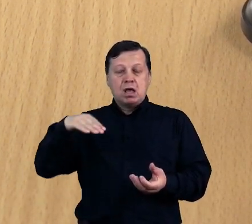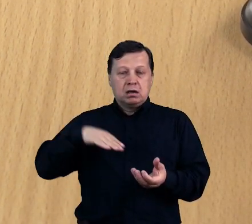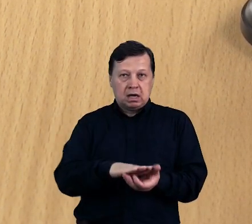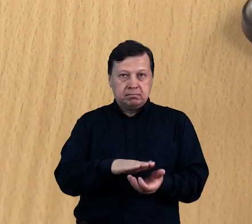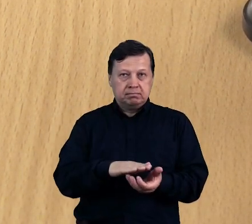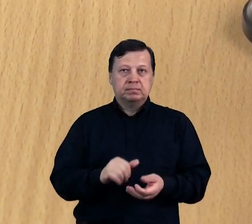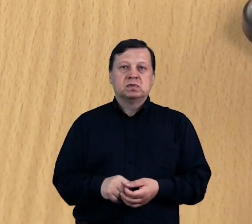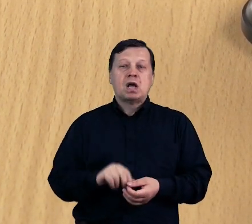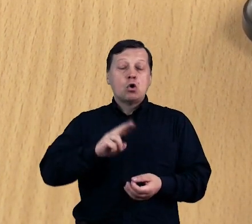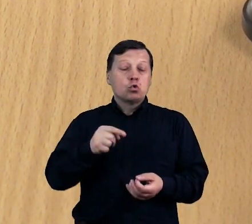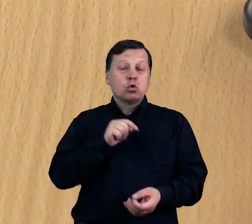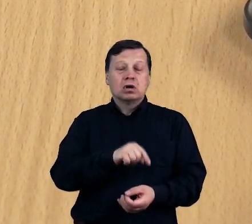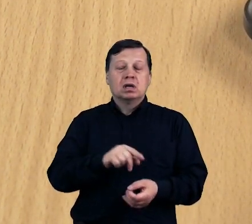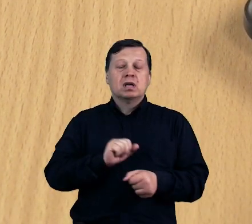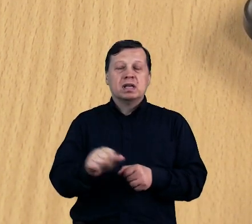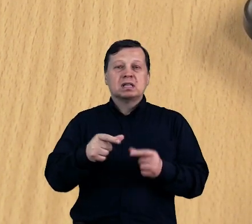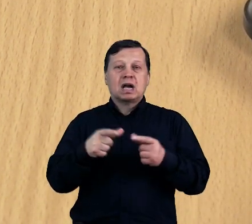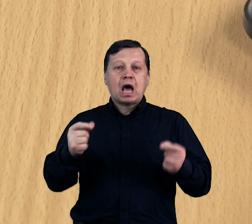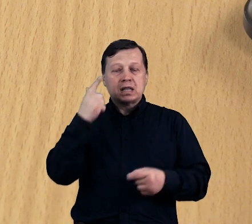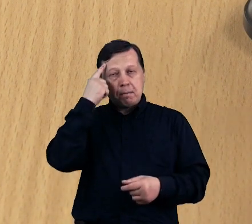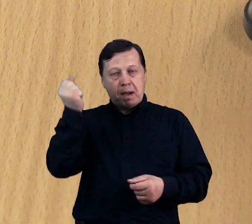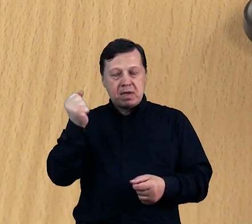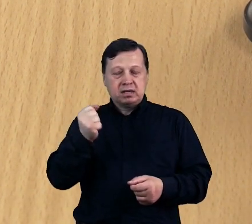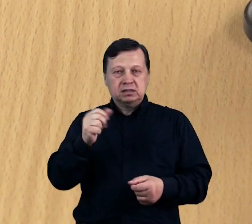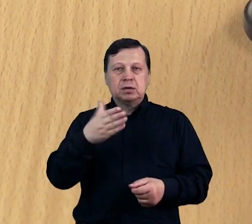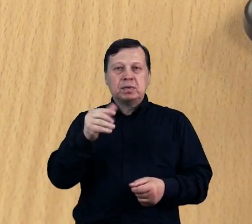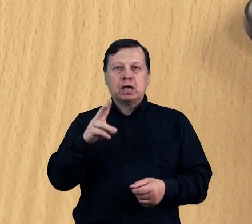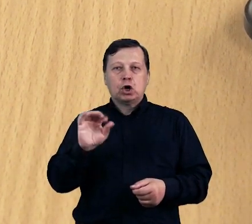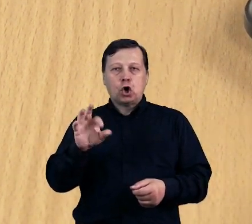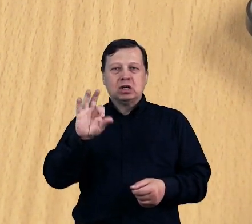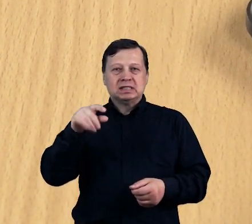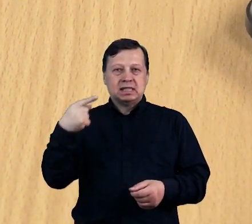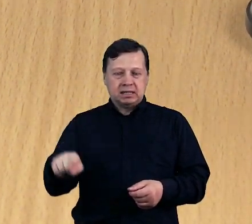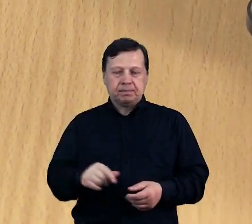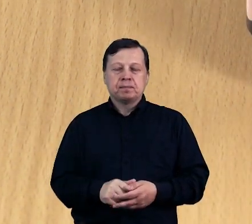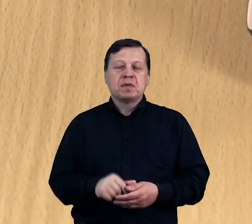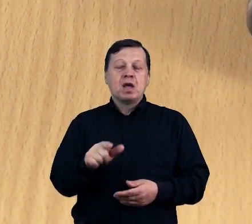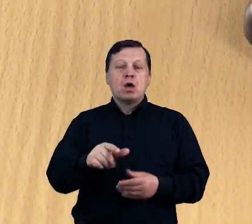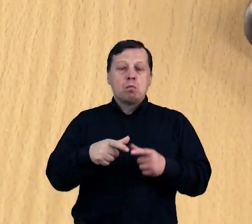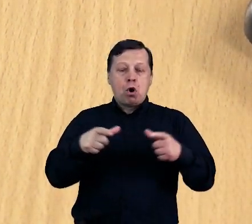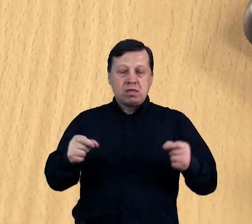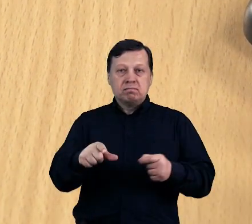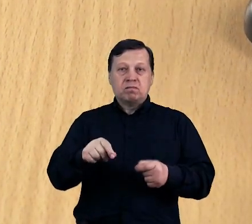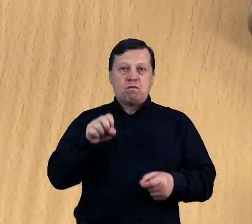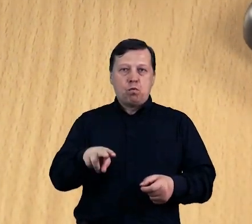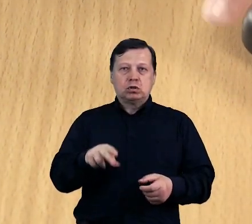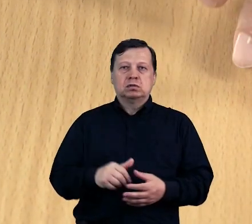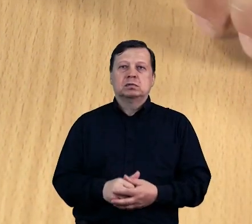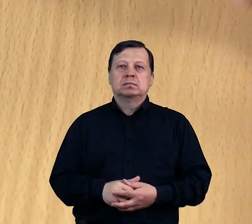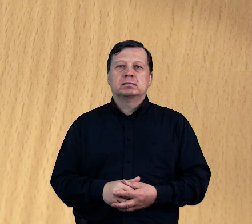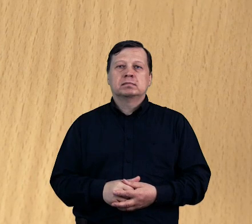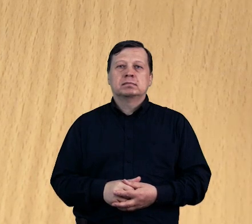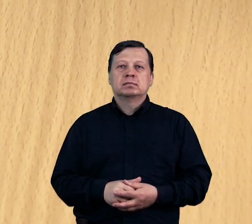SIM. Drugie gniazdo przeznaczone jest na kartę pamięci microSD. Włącz modem.